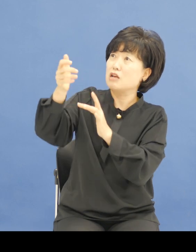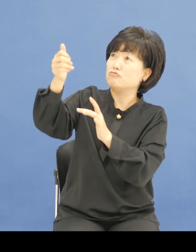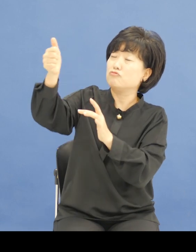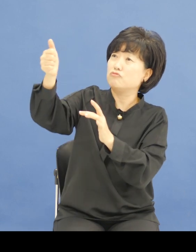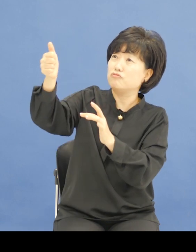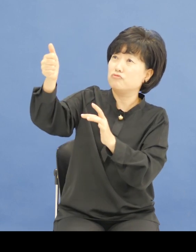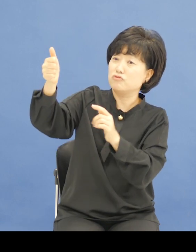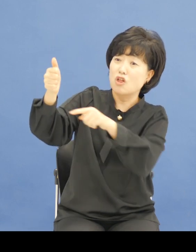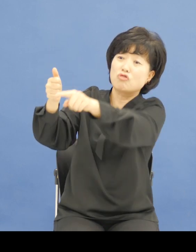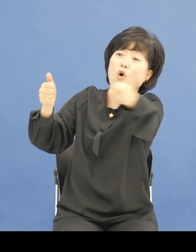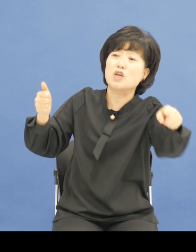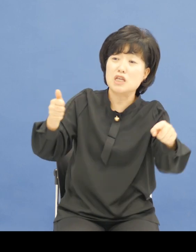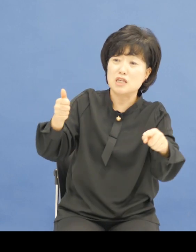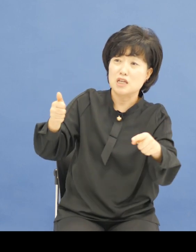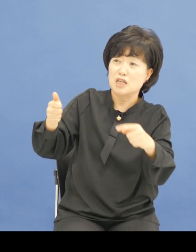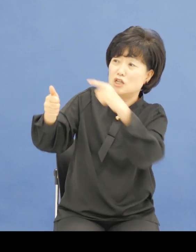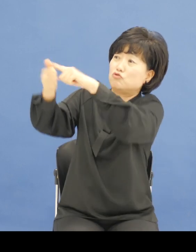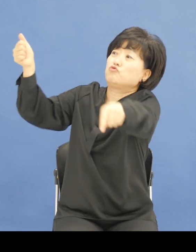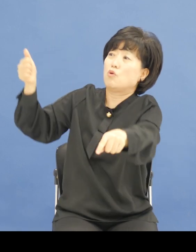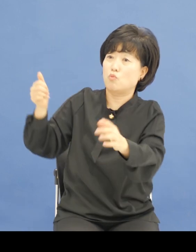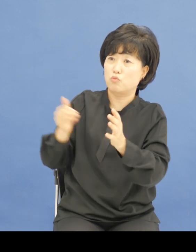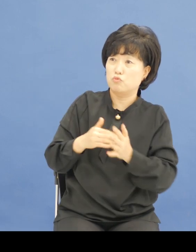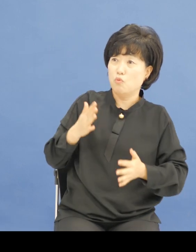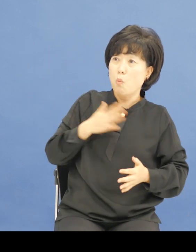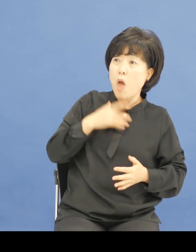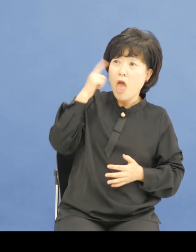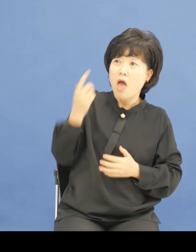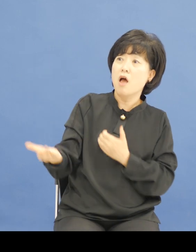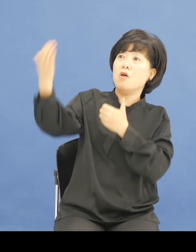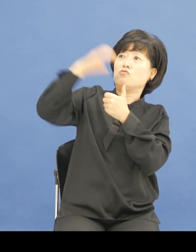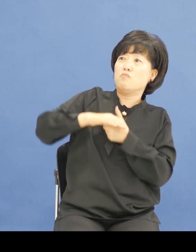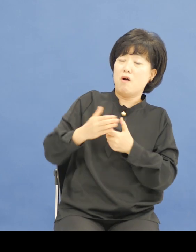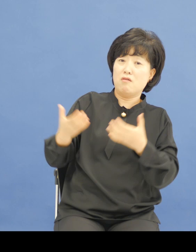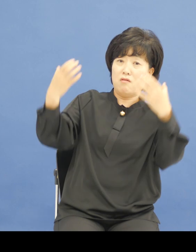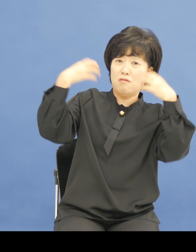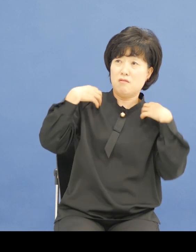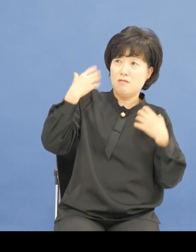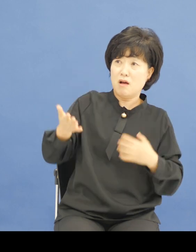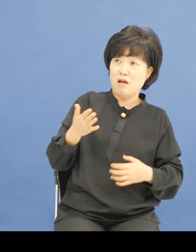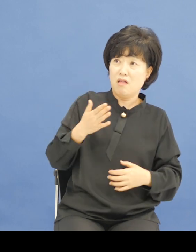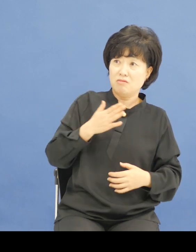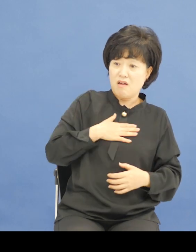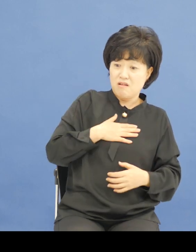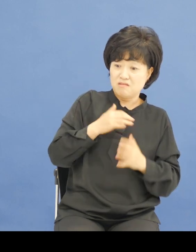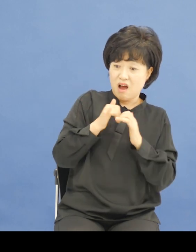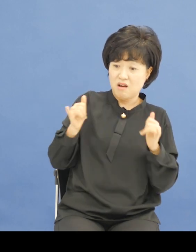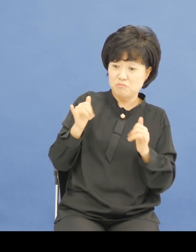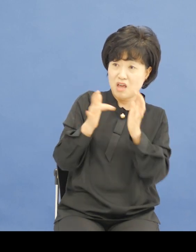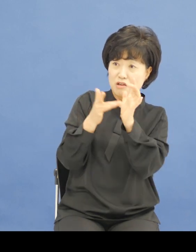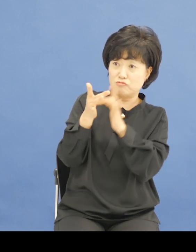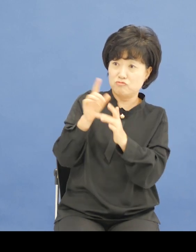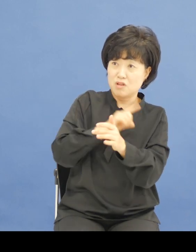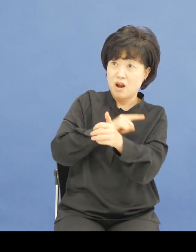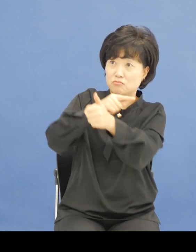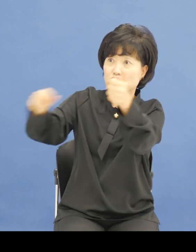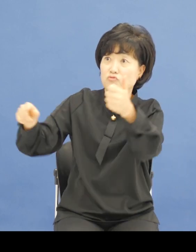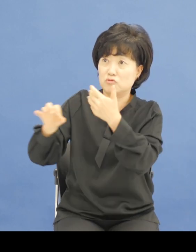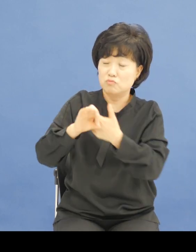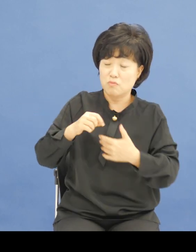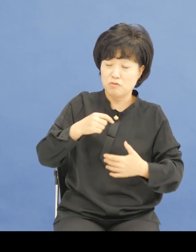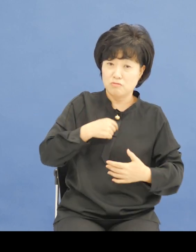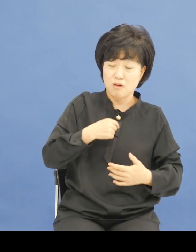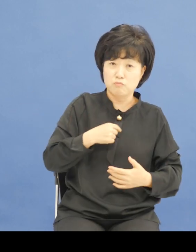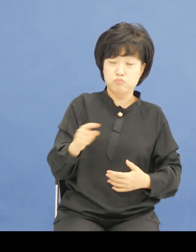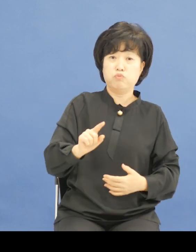잡아가. 그랬다고 그래요. 그래서 처음에 그 말을 듣고 그냥 웃었는데 네. 돌아오는데